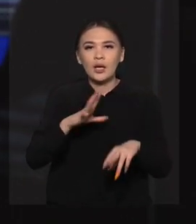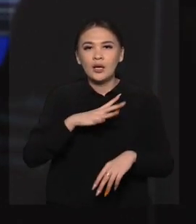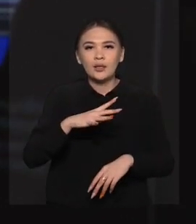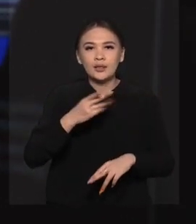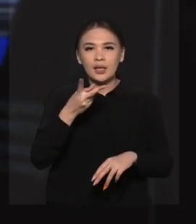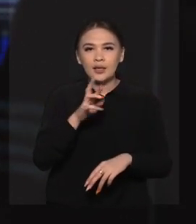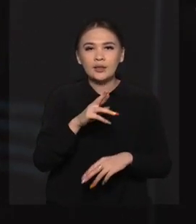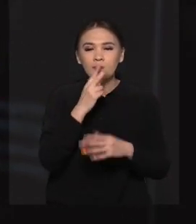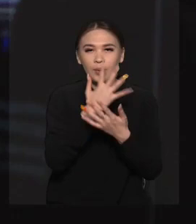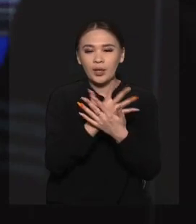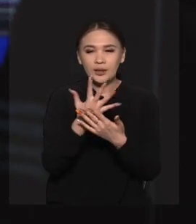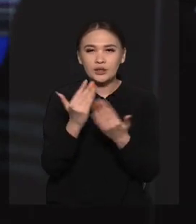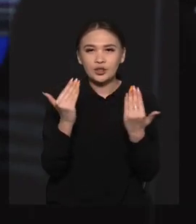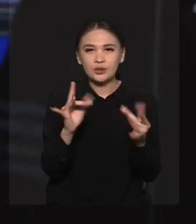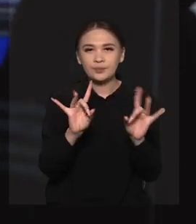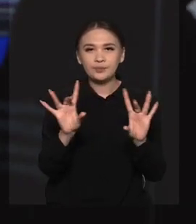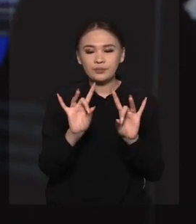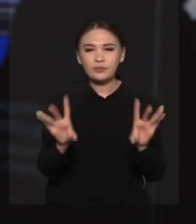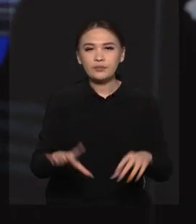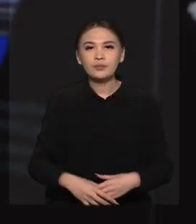Казахстана? Кунсая Курмет расскажет подробнее.